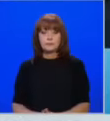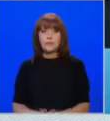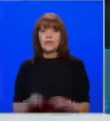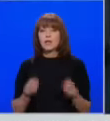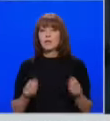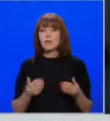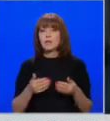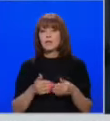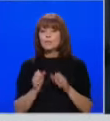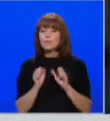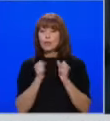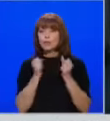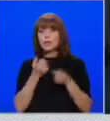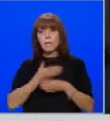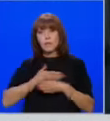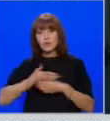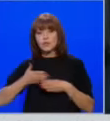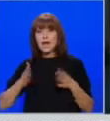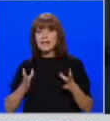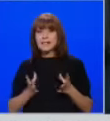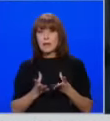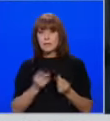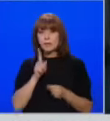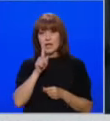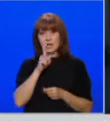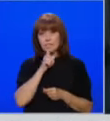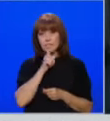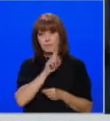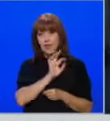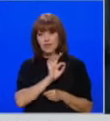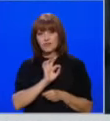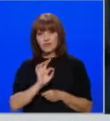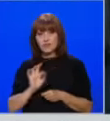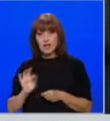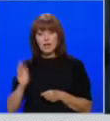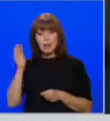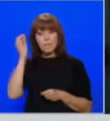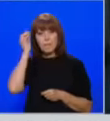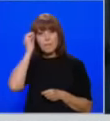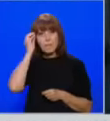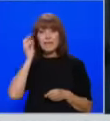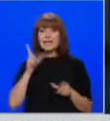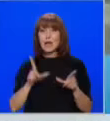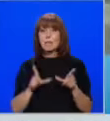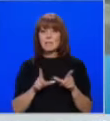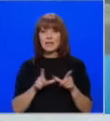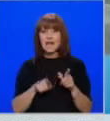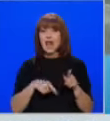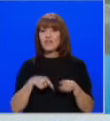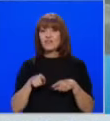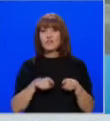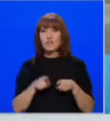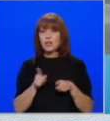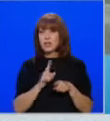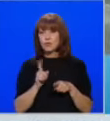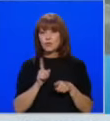Добър вечер и от нас. Протестът продължава. Той започна с минута мълчание в памет на Митко. Движението не се пренасочва.